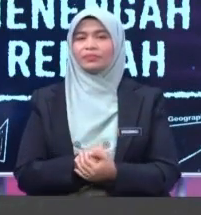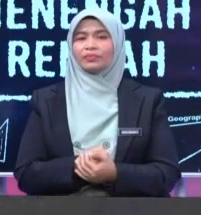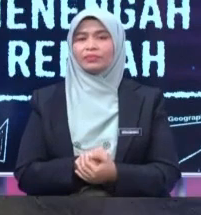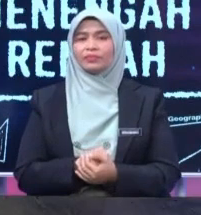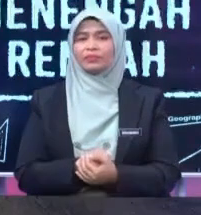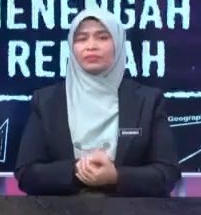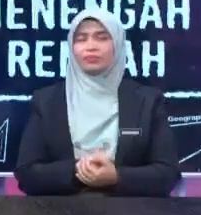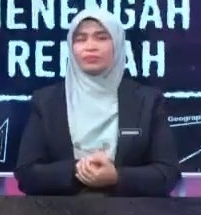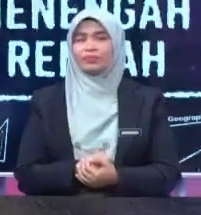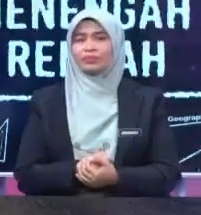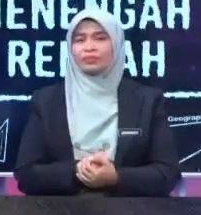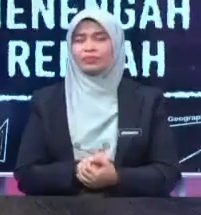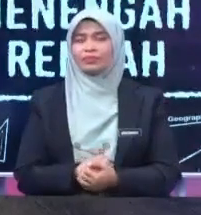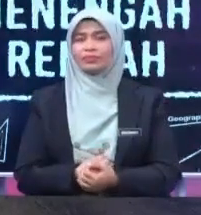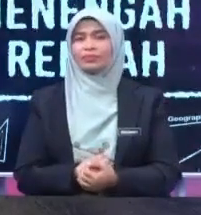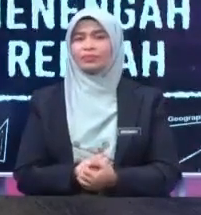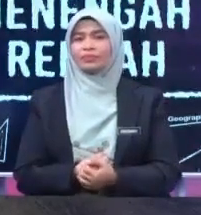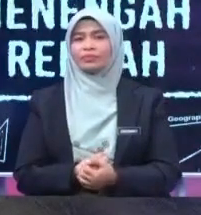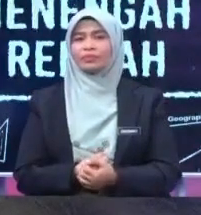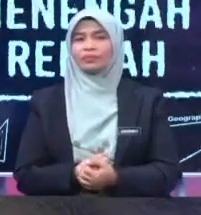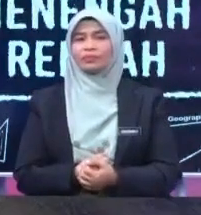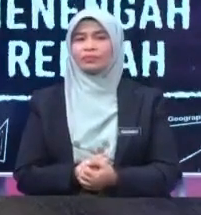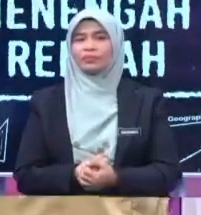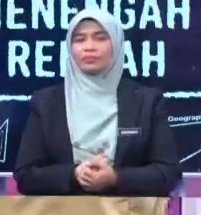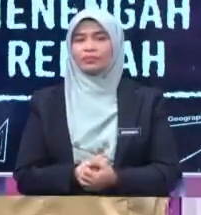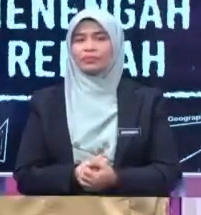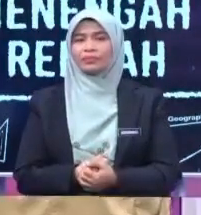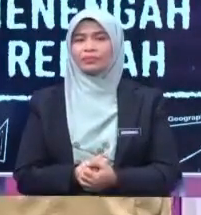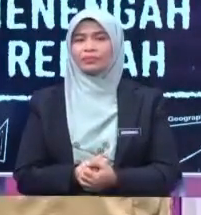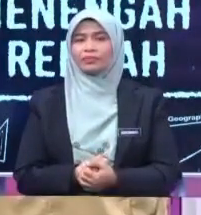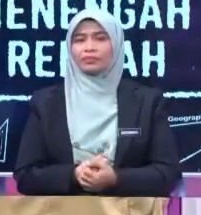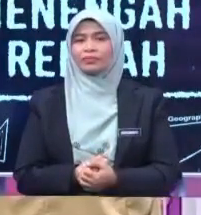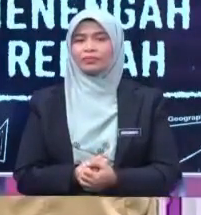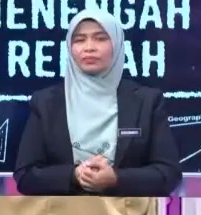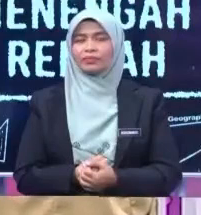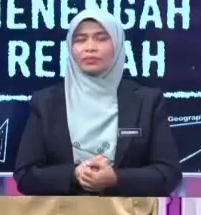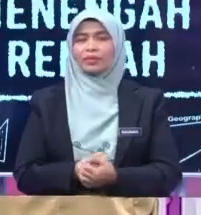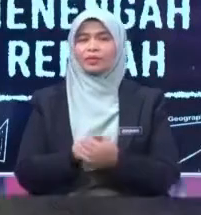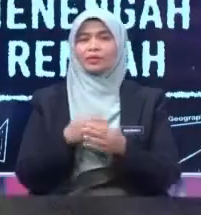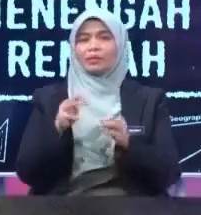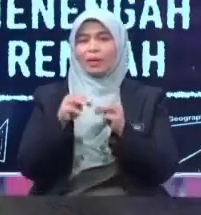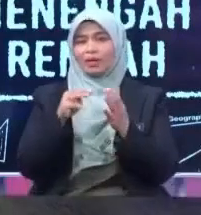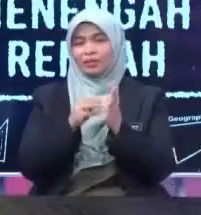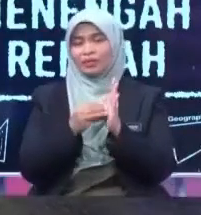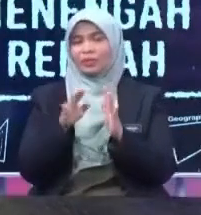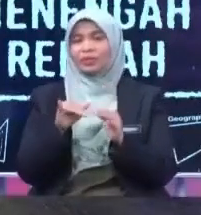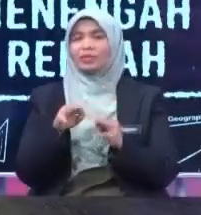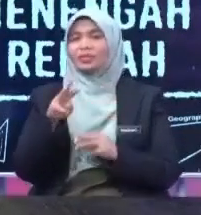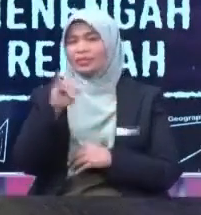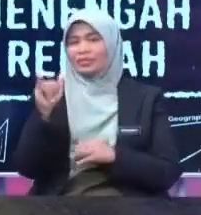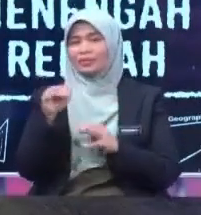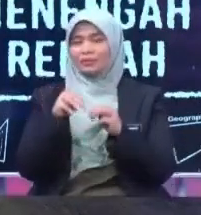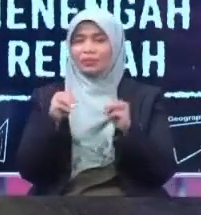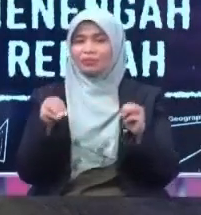Yaumuddin bermaksud, bukan bermaksud hari kebangkitan. Okey. Baik, Ustazah. Jadi maknanya murid-murid kita ni betul-betul memahami